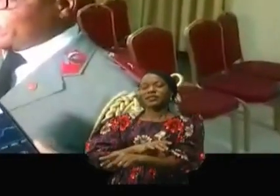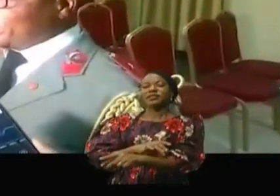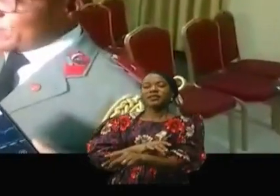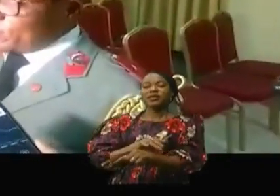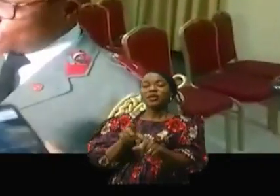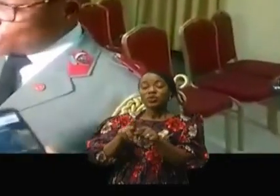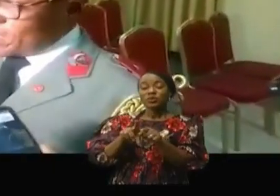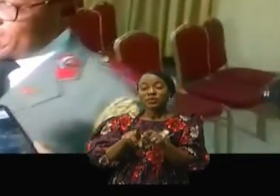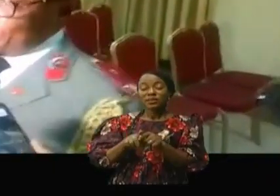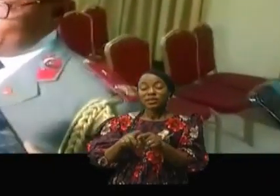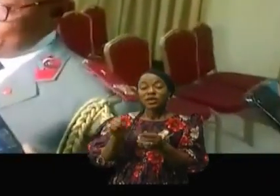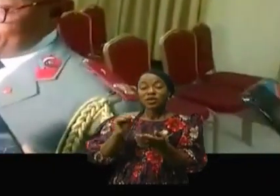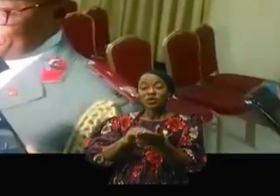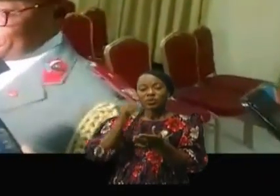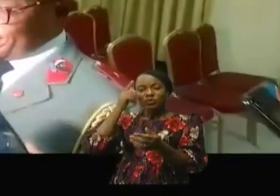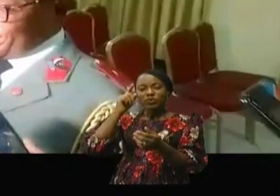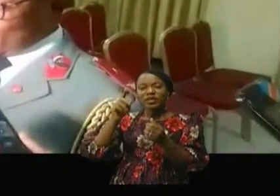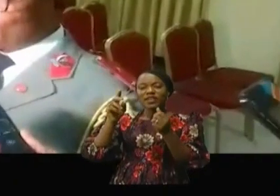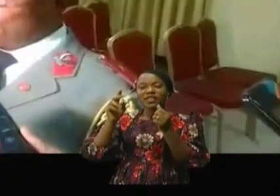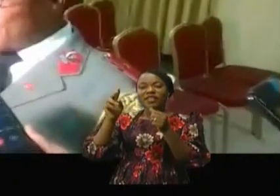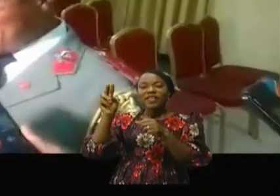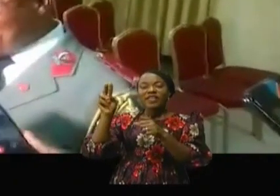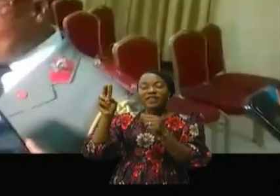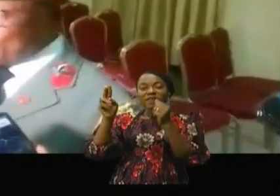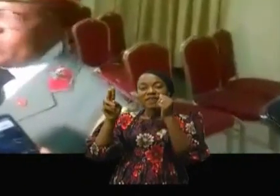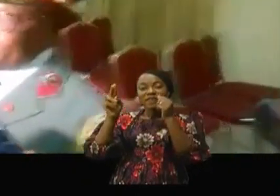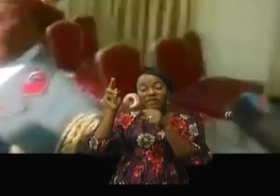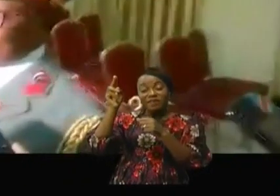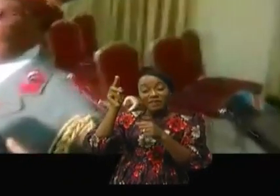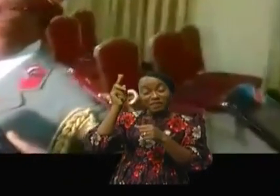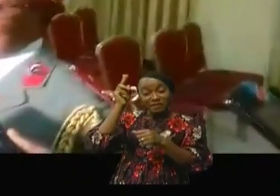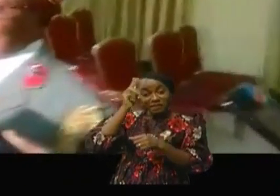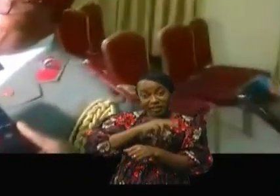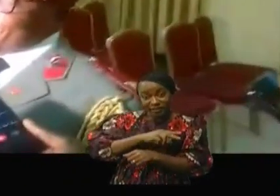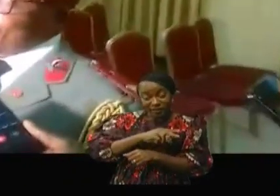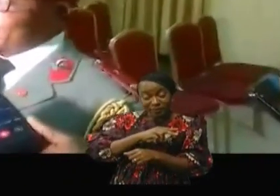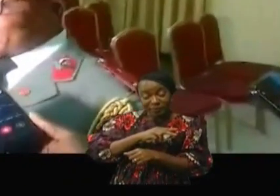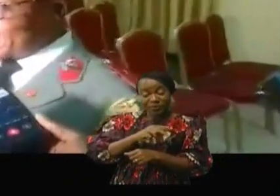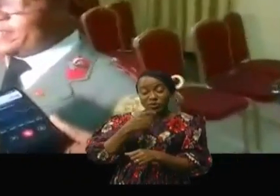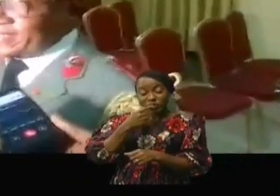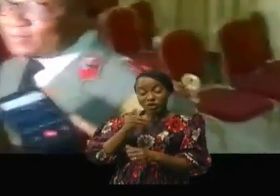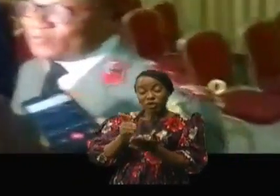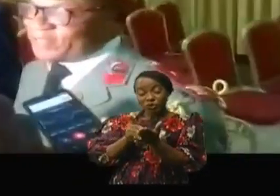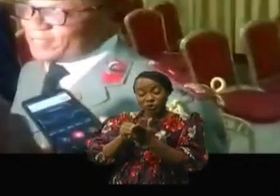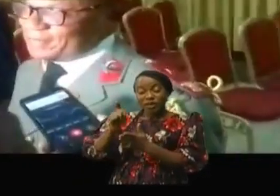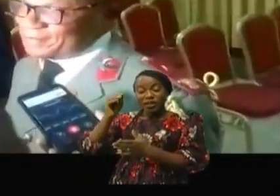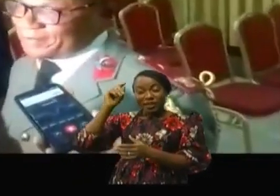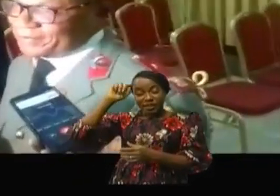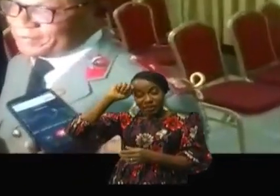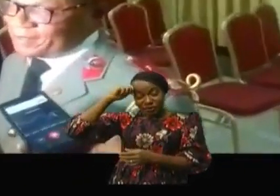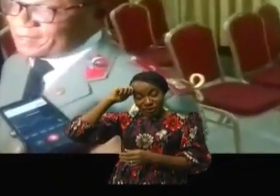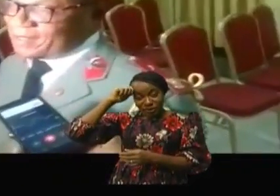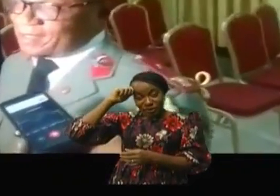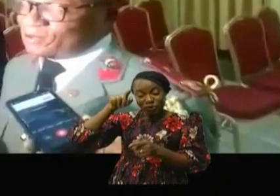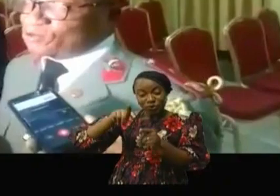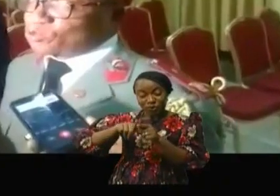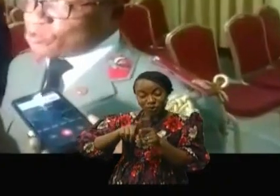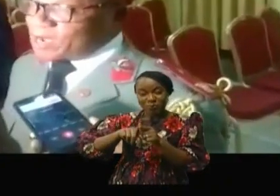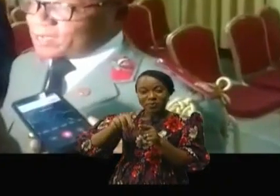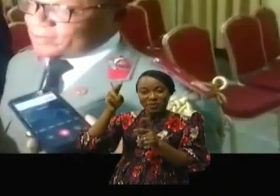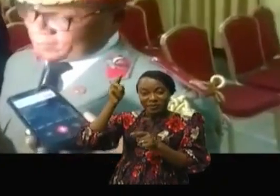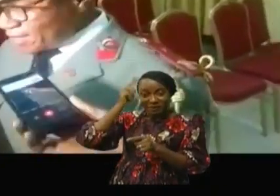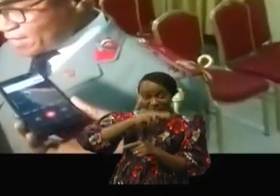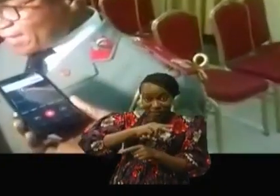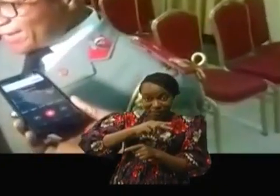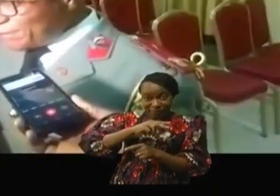des victimes, vous avez le droit à l'accueil, le droit à la reconnaissance de sa qualité de victime, le